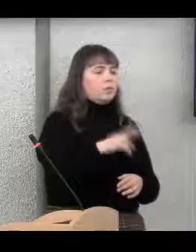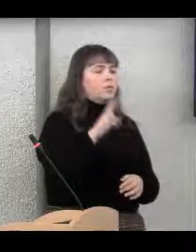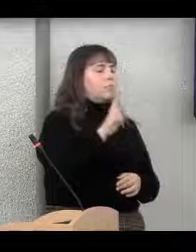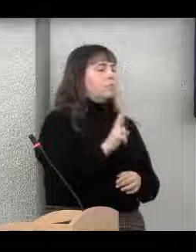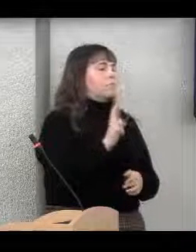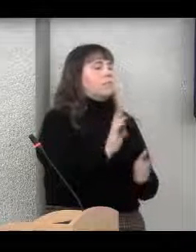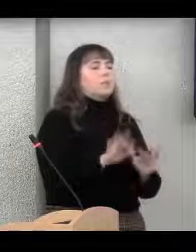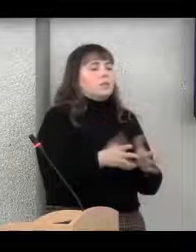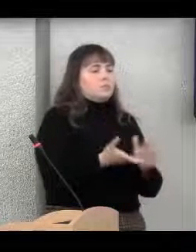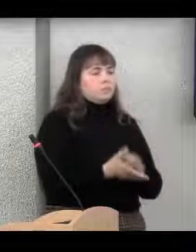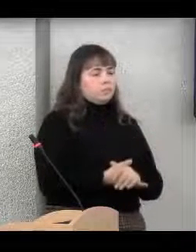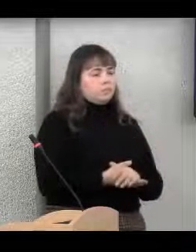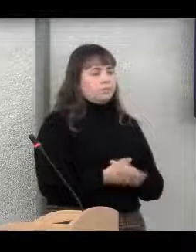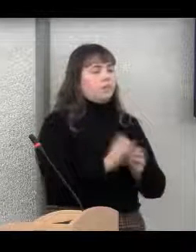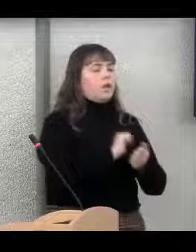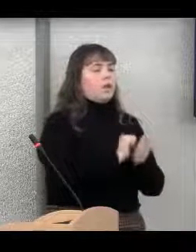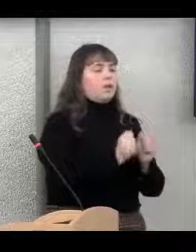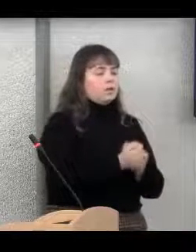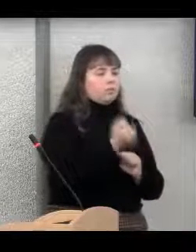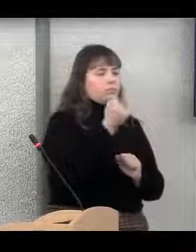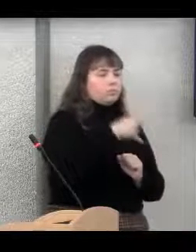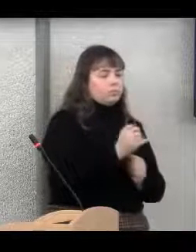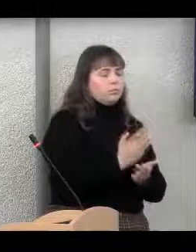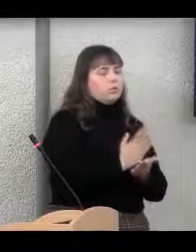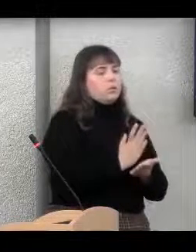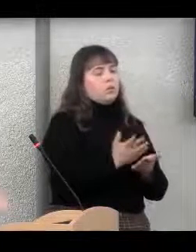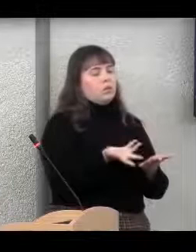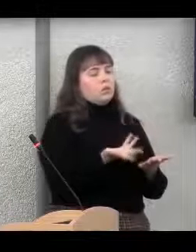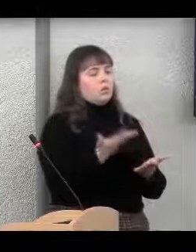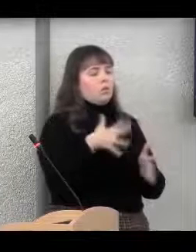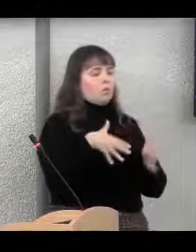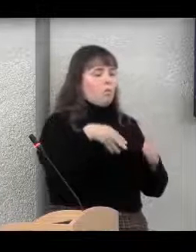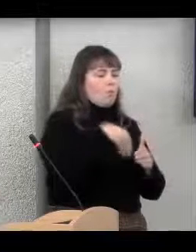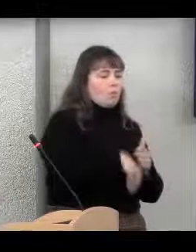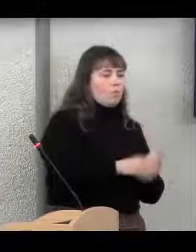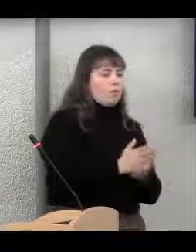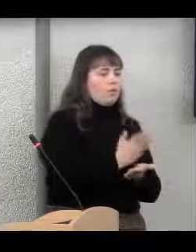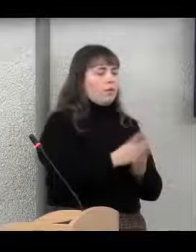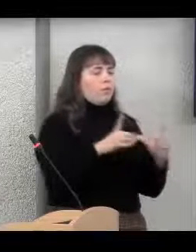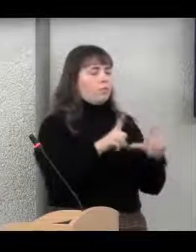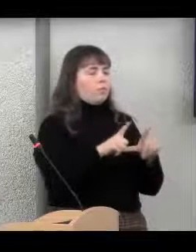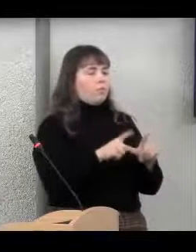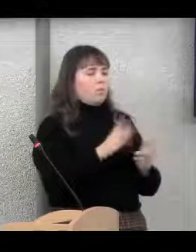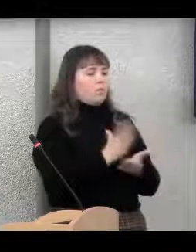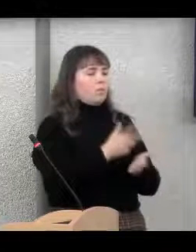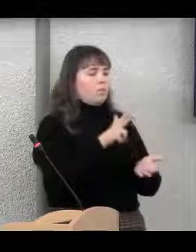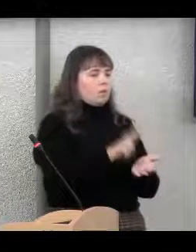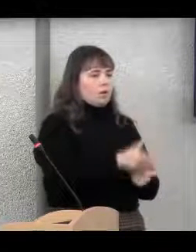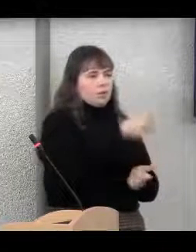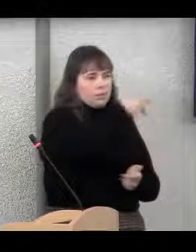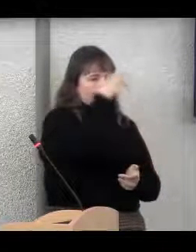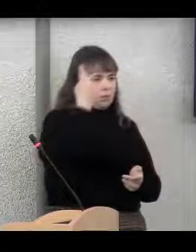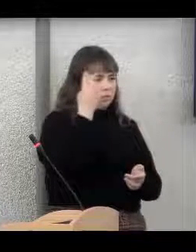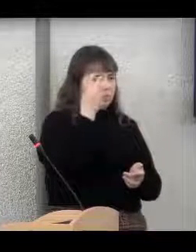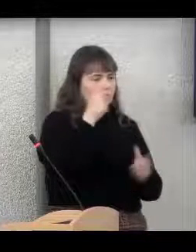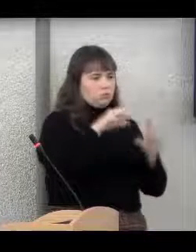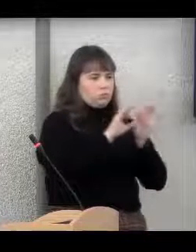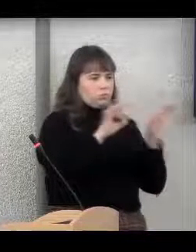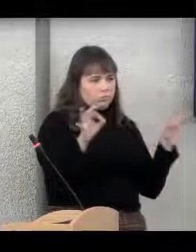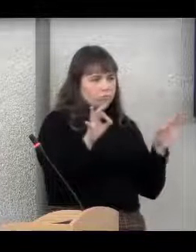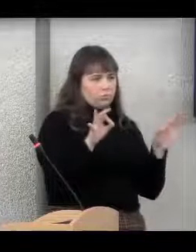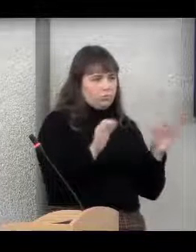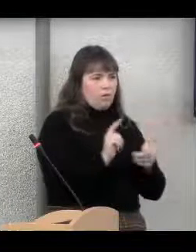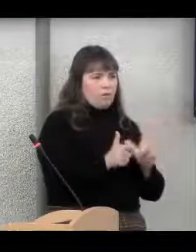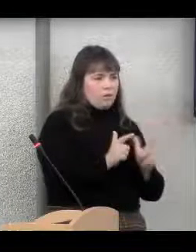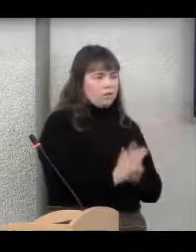yra tai, kad anglies kaupimo ūkininkavimas buvo patvirtintas kaip oficialus lietuviškas terminas, tai leidžia šį terminą vartoti